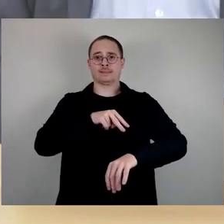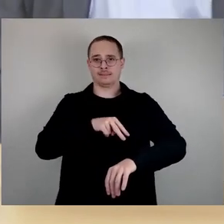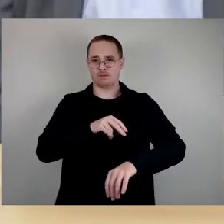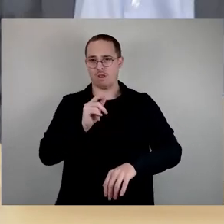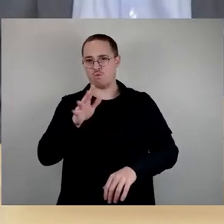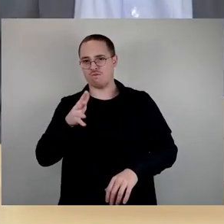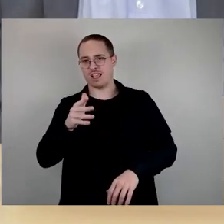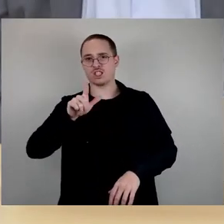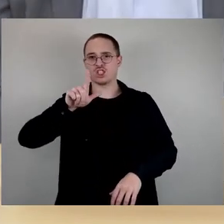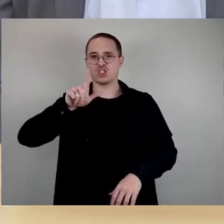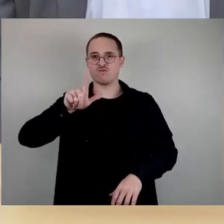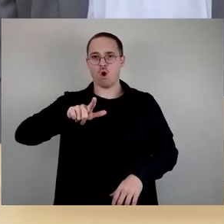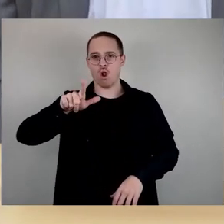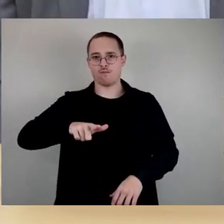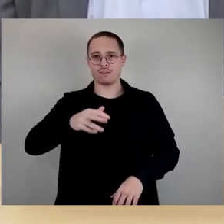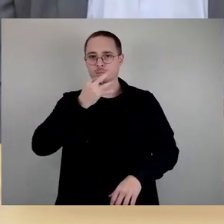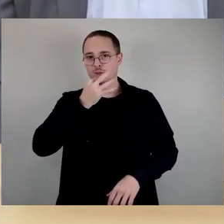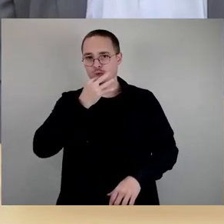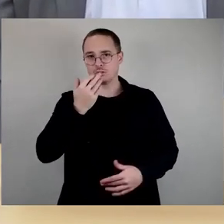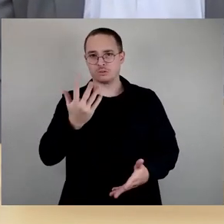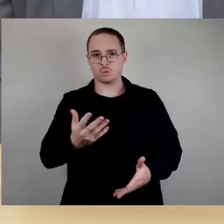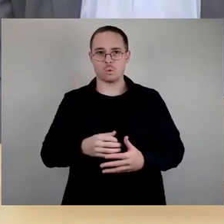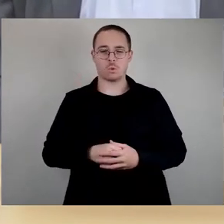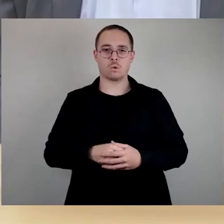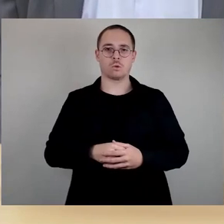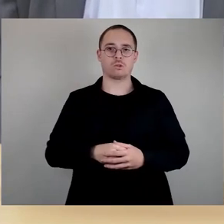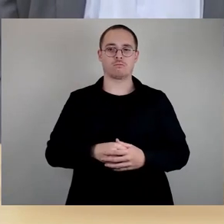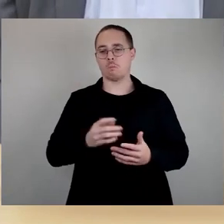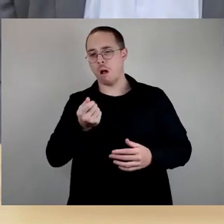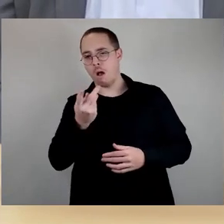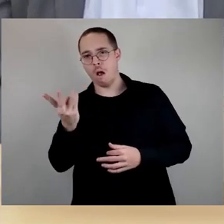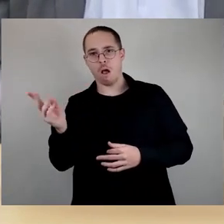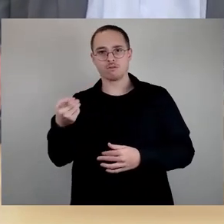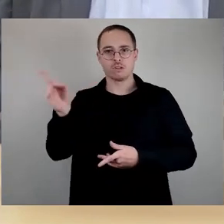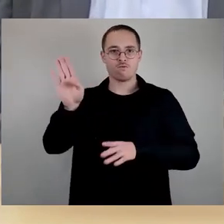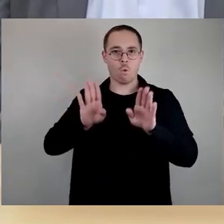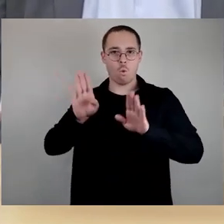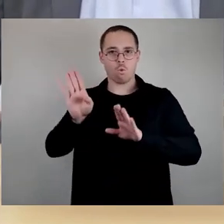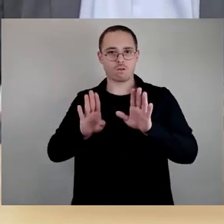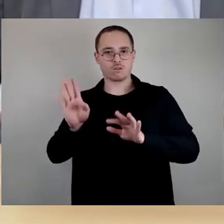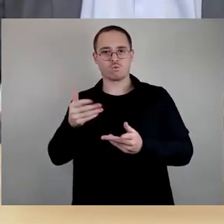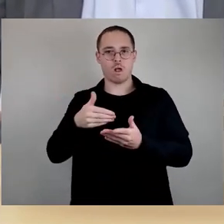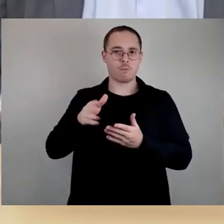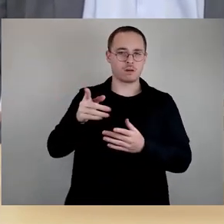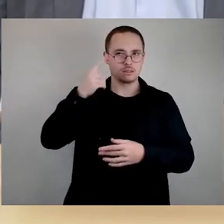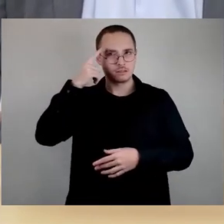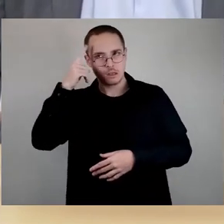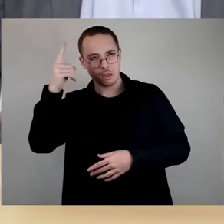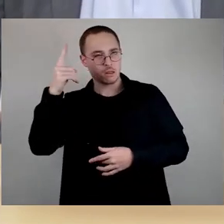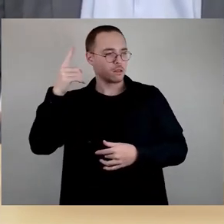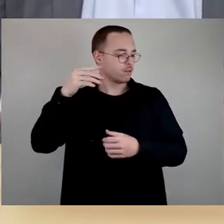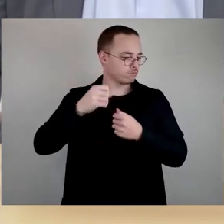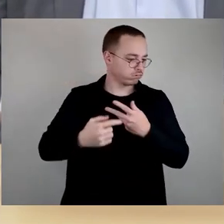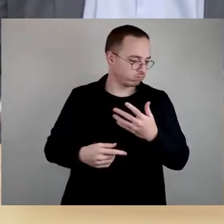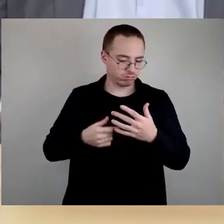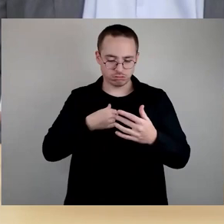12 Minuten. Ich habe jetzt alles voten, wo dann hier ablehnenden sind. Und gucke gerade, ob ich noch irgendeinen sinnfälligen